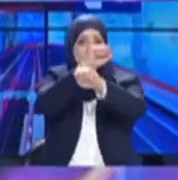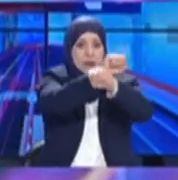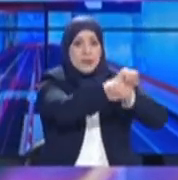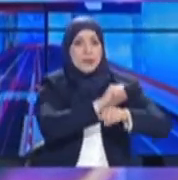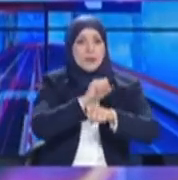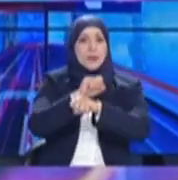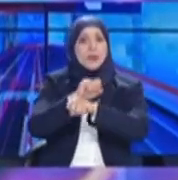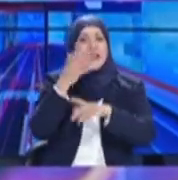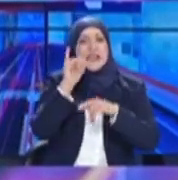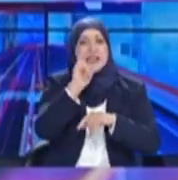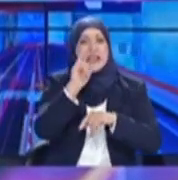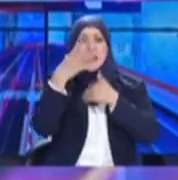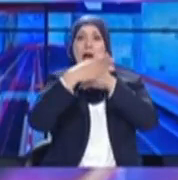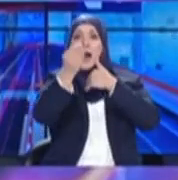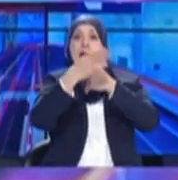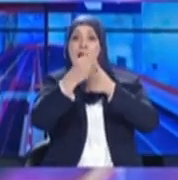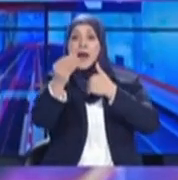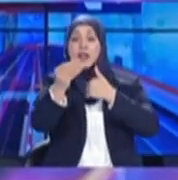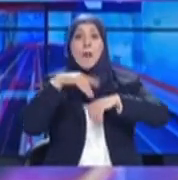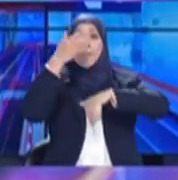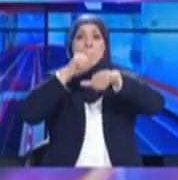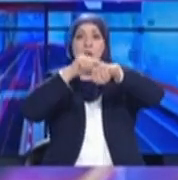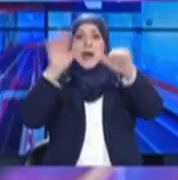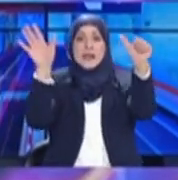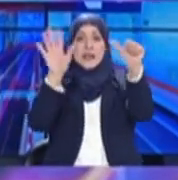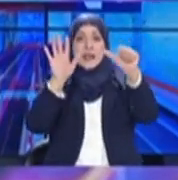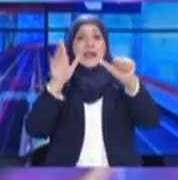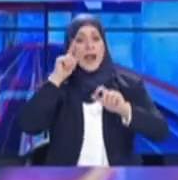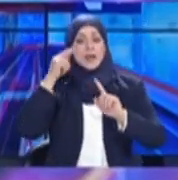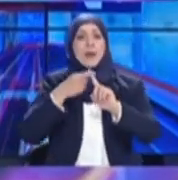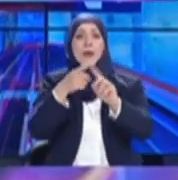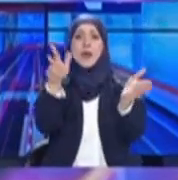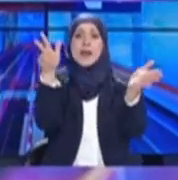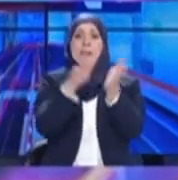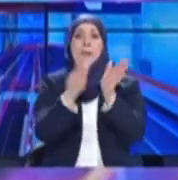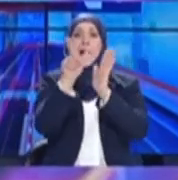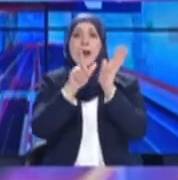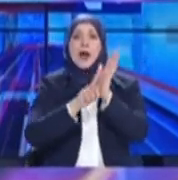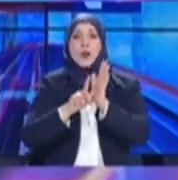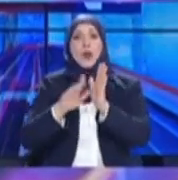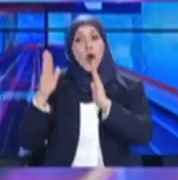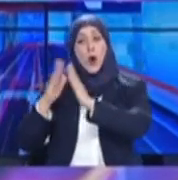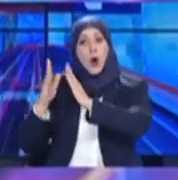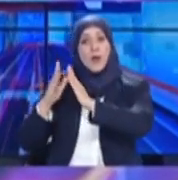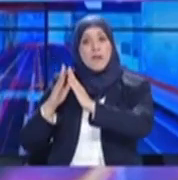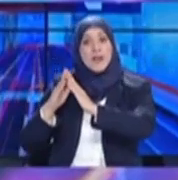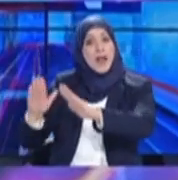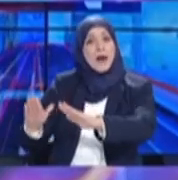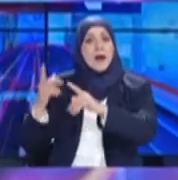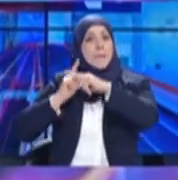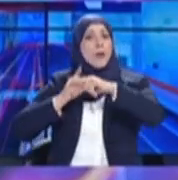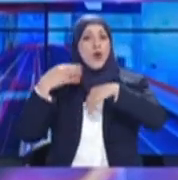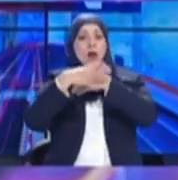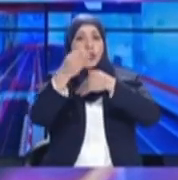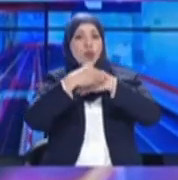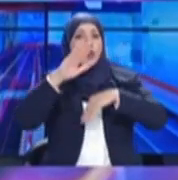من خرق حظر التجول الان وتطبيق القانون على كل من يخرق حضر الجو لينا ومنع الجوالين هذا